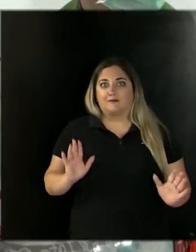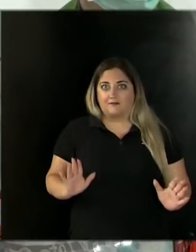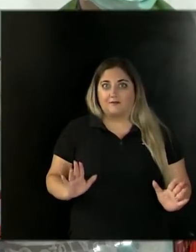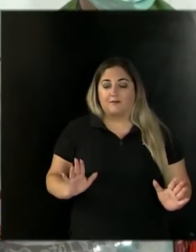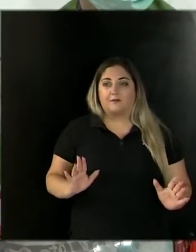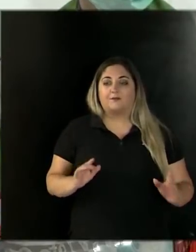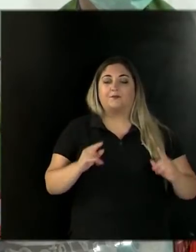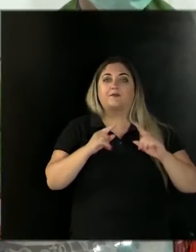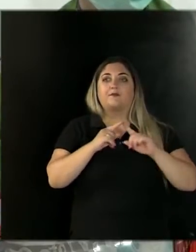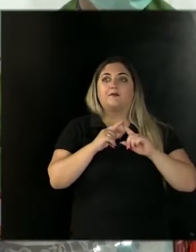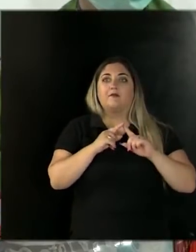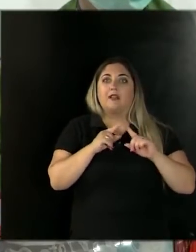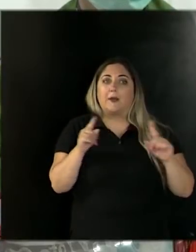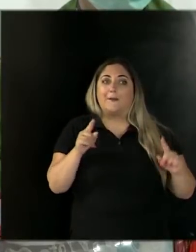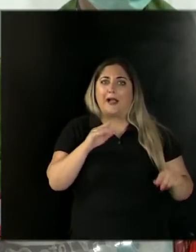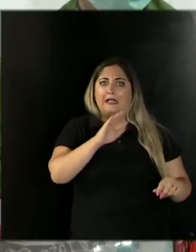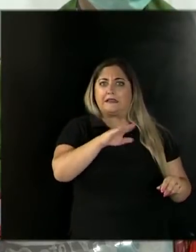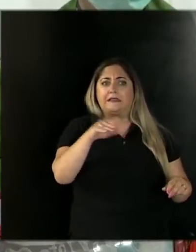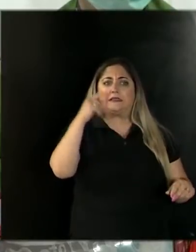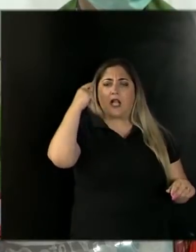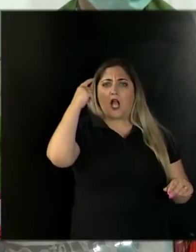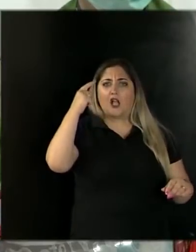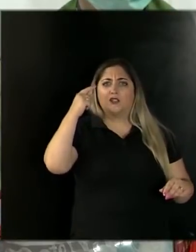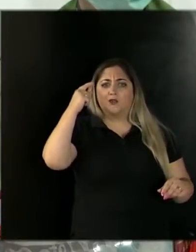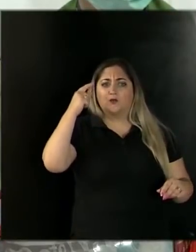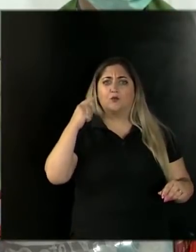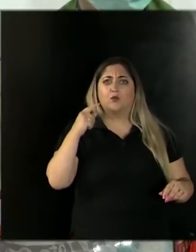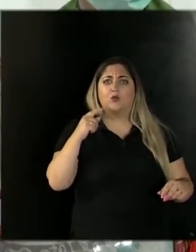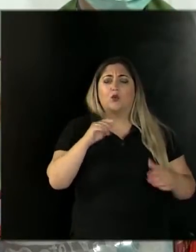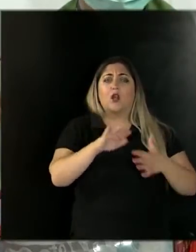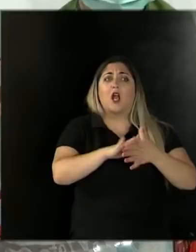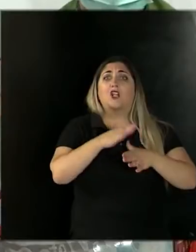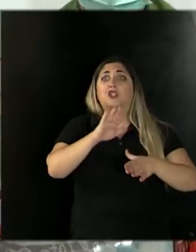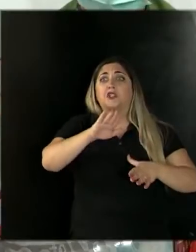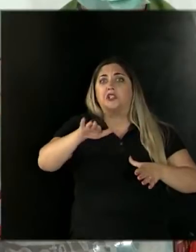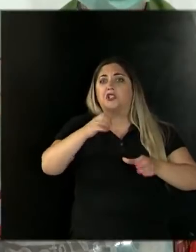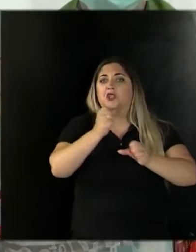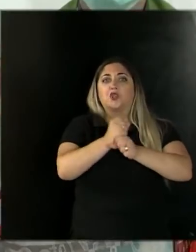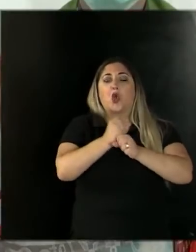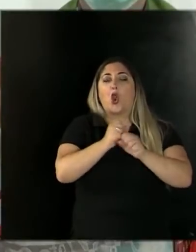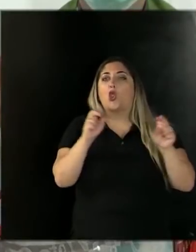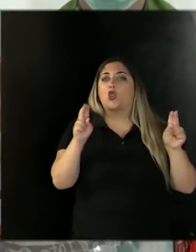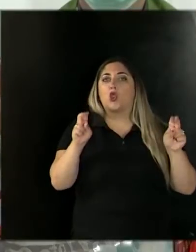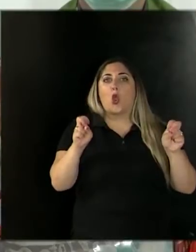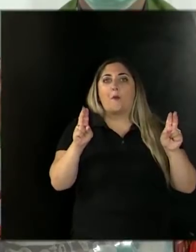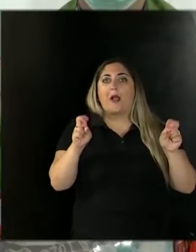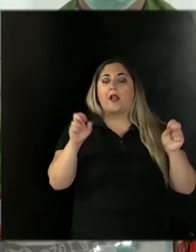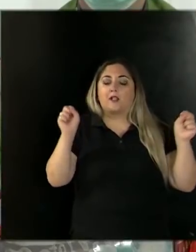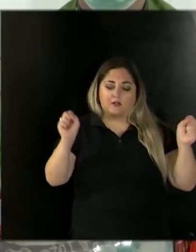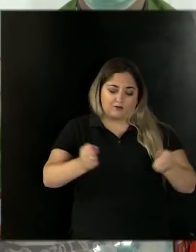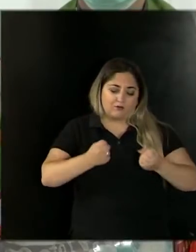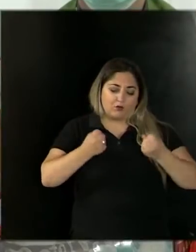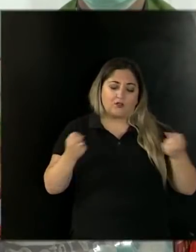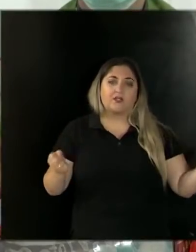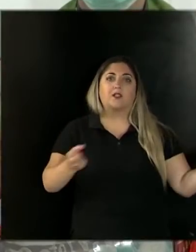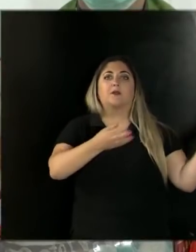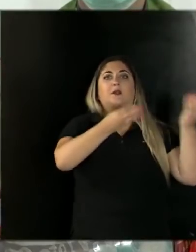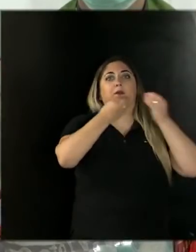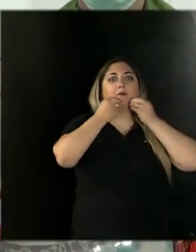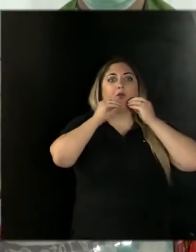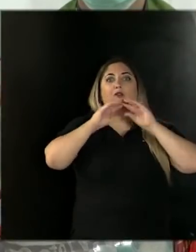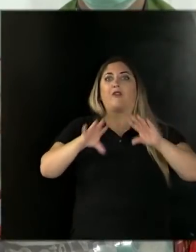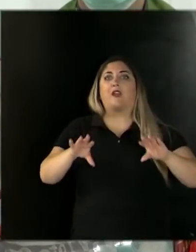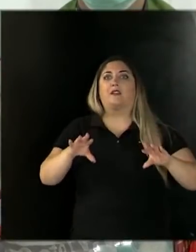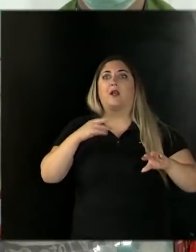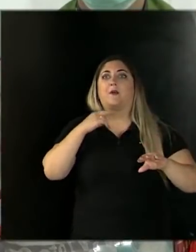Imma ippretendew li dan il-ħaddiem, dan il-Mastru Daxxa, jibqa' ta' Mastru Daxxa,